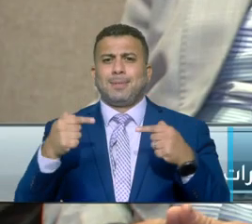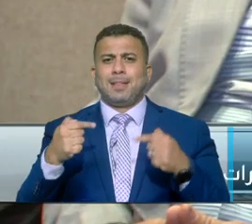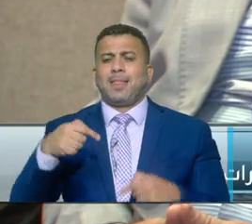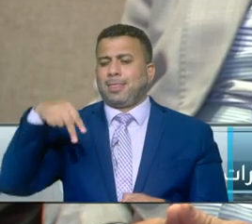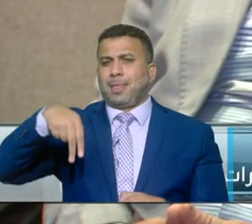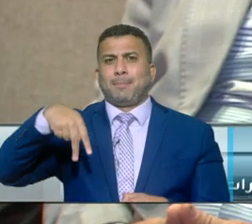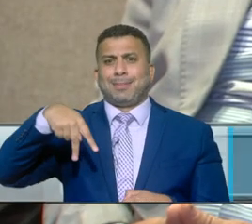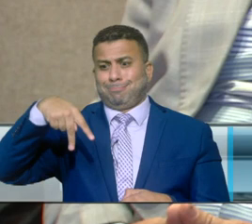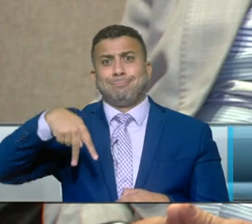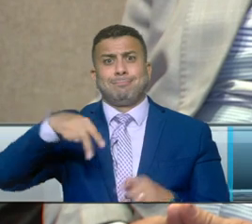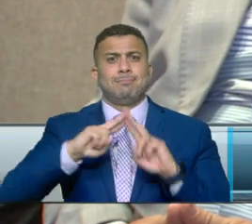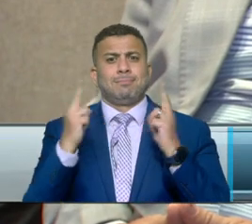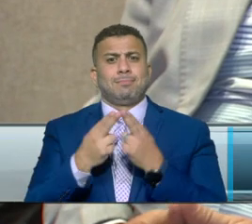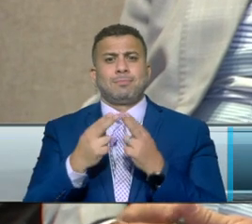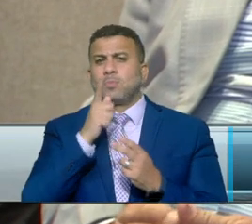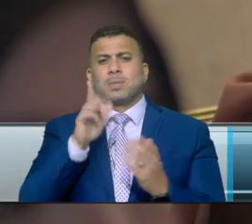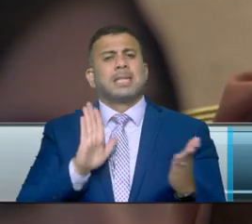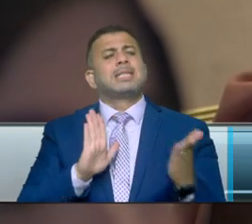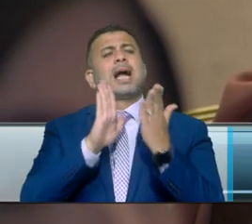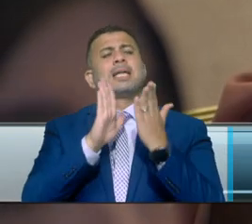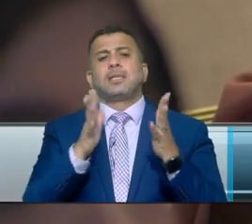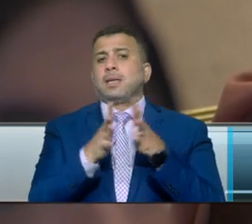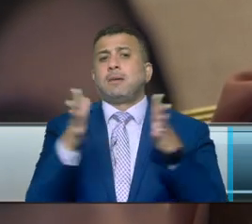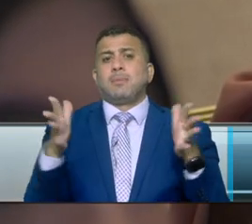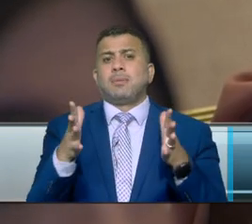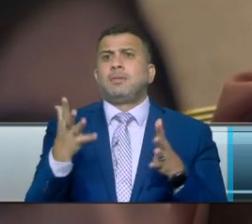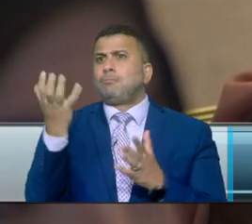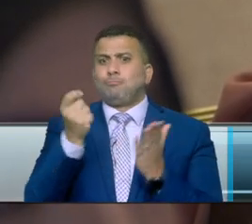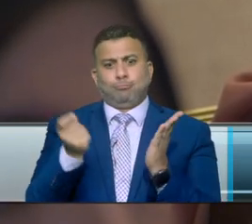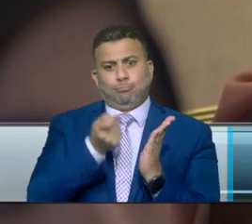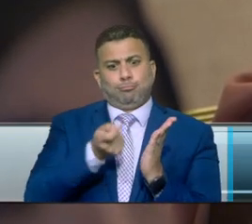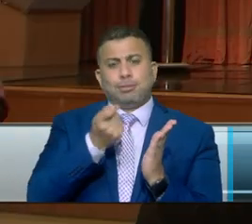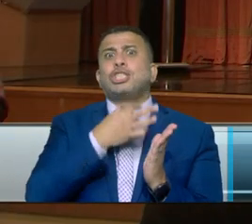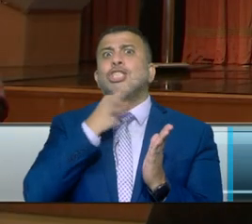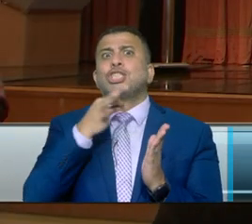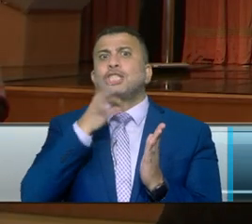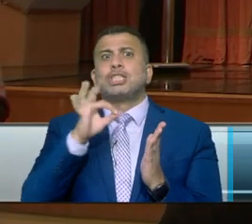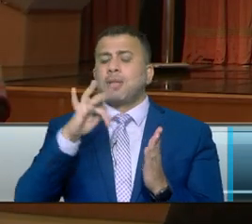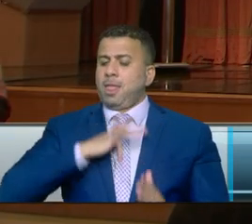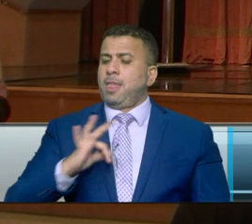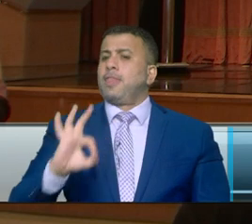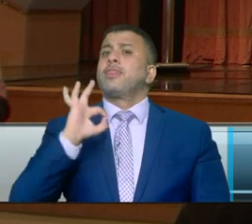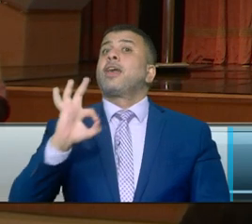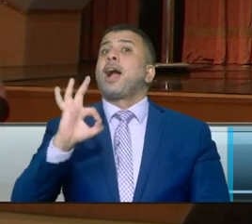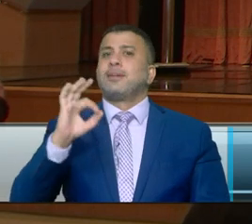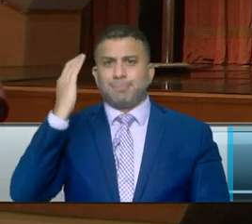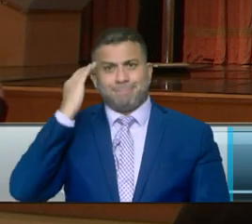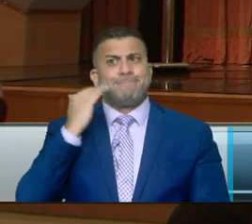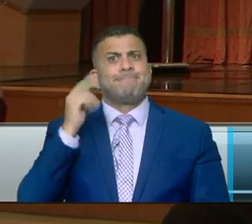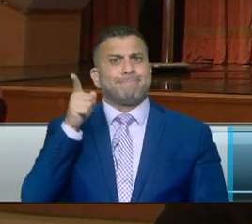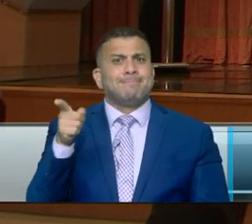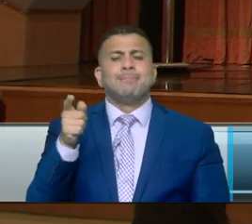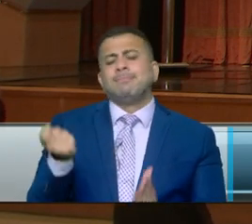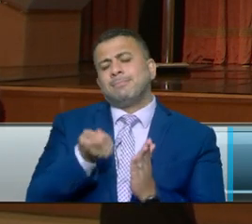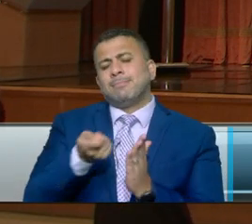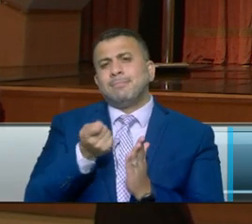الثامن ليواجهن معا تحديات كبيرة في استقطاب أقلام جديدة وكسب ثقتها لإعادة تفعيل دور